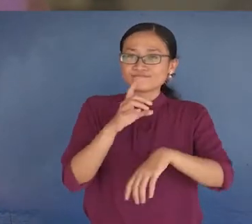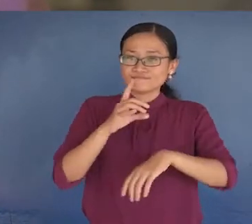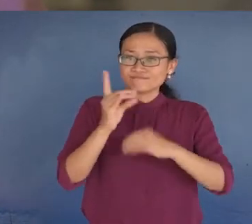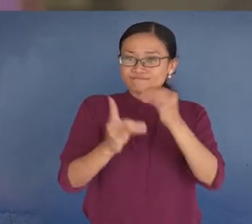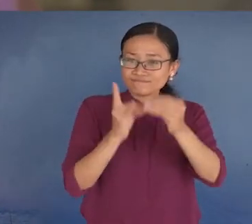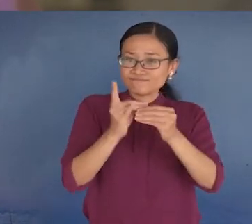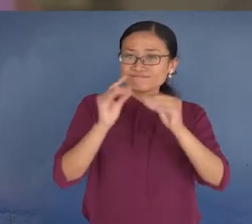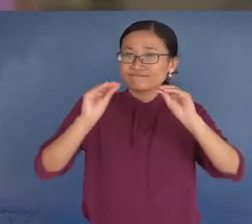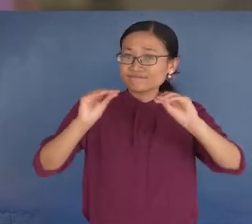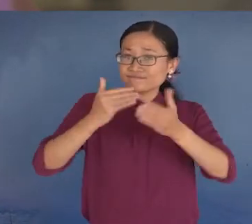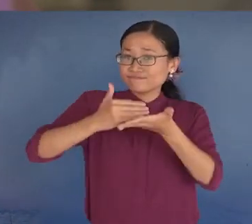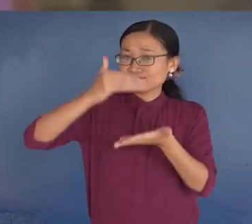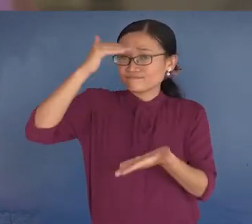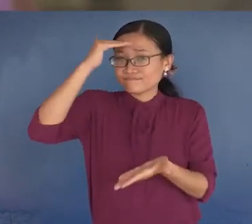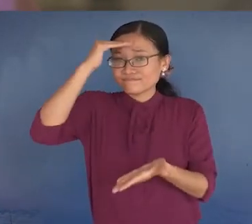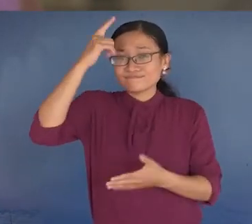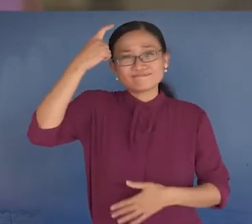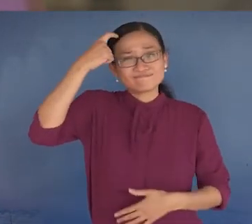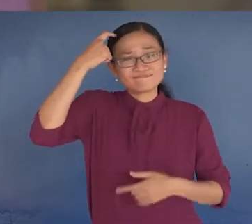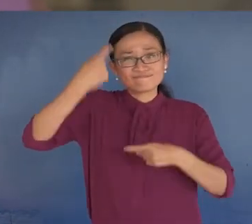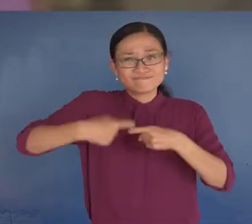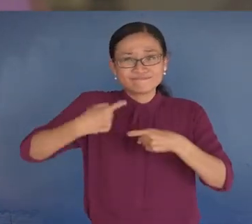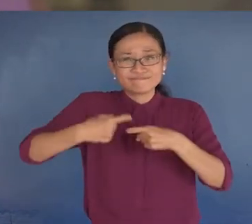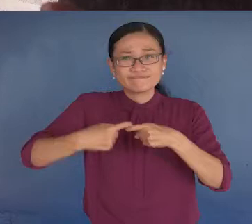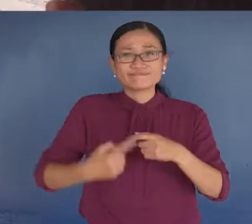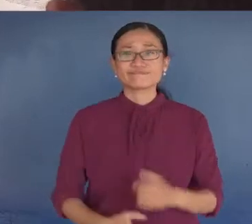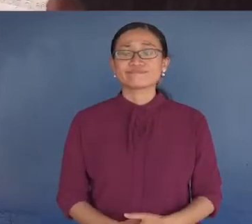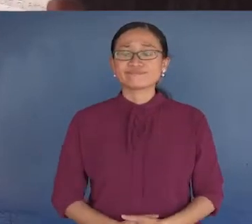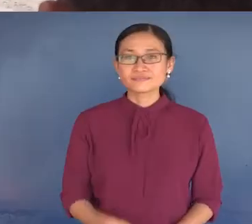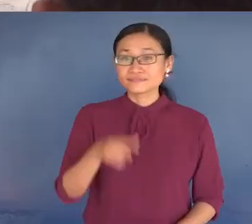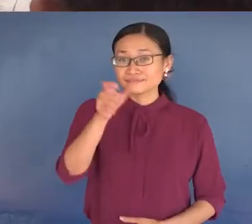មានកម្មវិធីបំពន់ហ្នឹងដល់គ្រូអំពីការអប់រំសិស្សពិការហ្នឹង